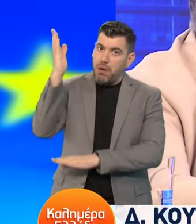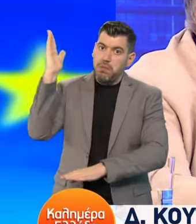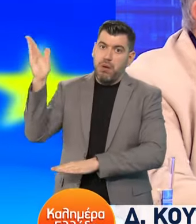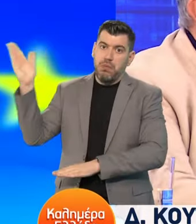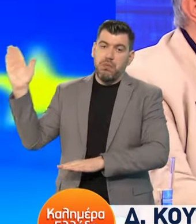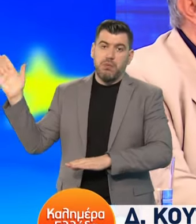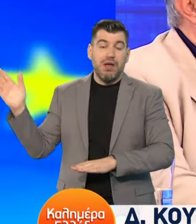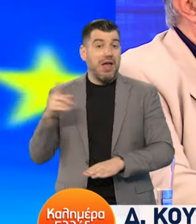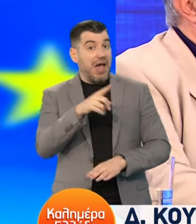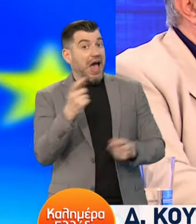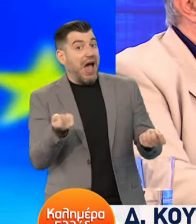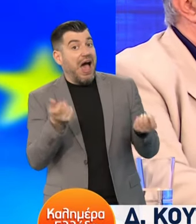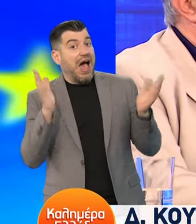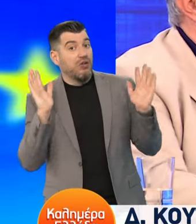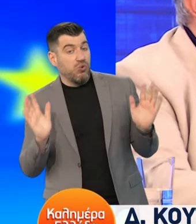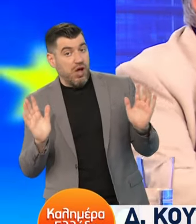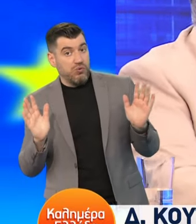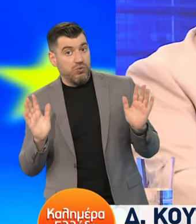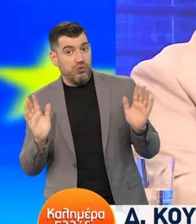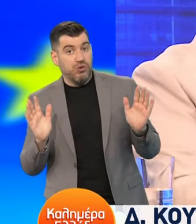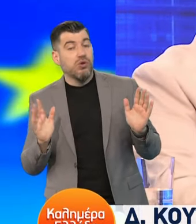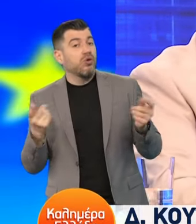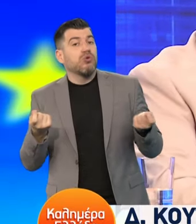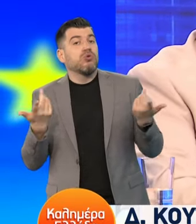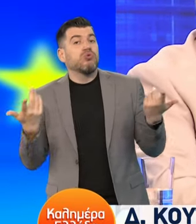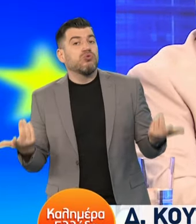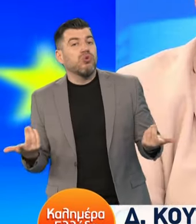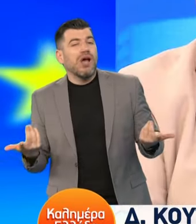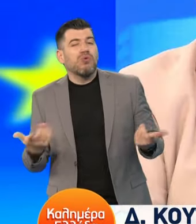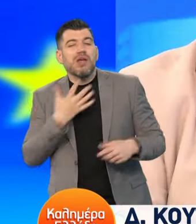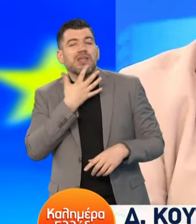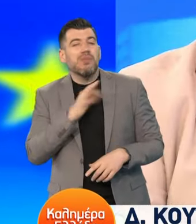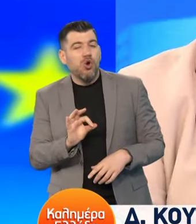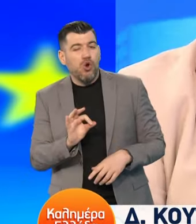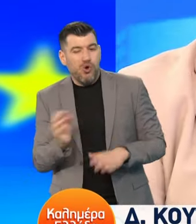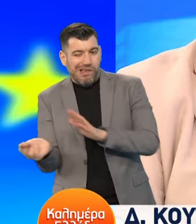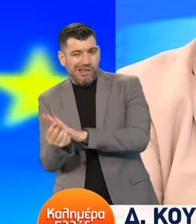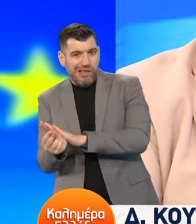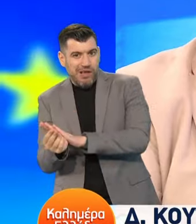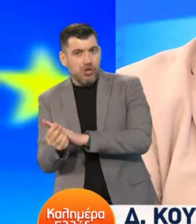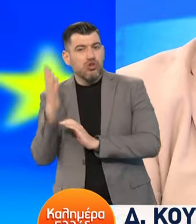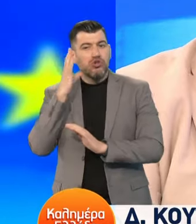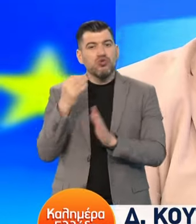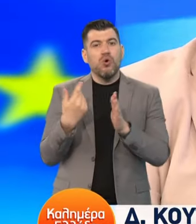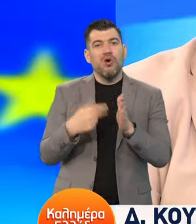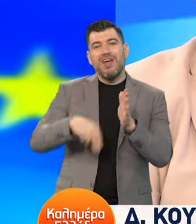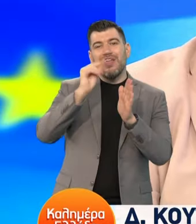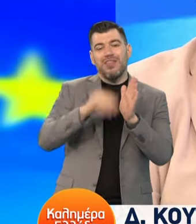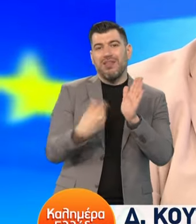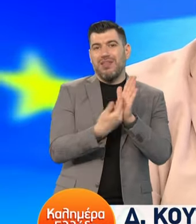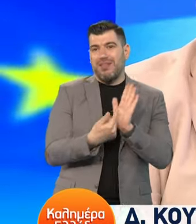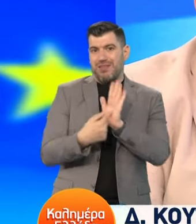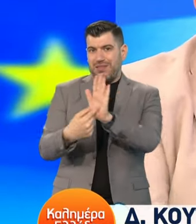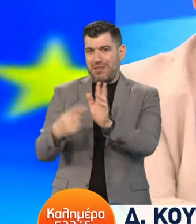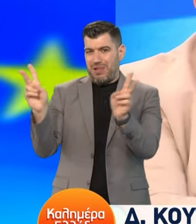να τους βρουν. Αν την κάνουν, κύριε Γενικέ, πάντως, για πάντως να δείξουν εδώ μικρότερα εισοδήματα δεν υπάρχει σε κάποιους. Ζήτημα, κοιτάξτε να δείτε, δεν μπορεί να κρυφτεί από